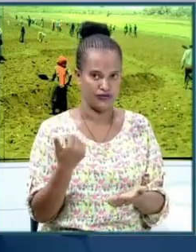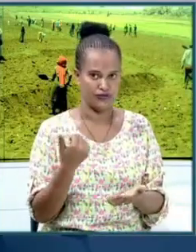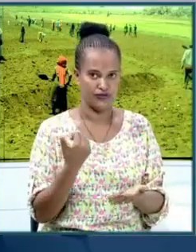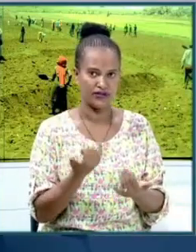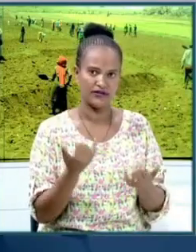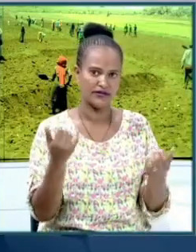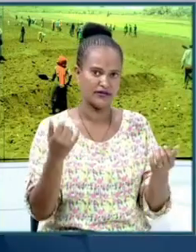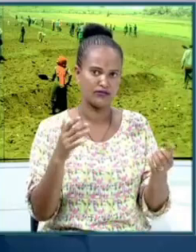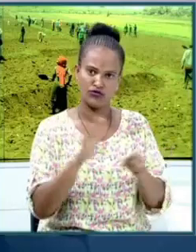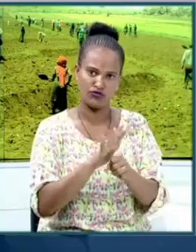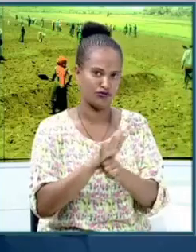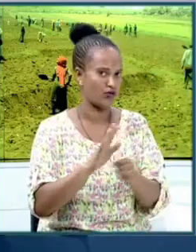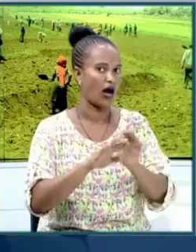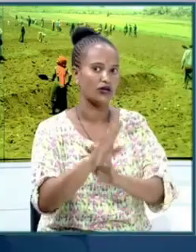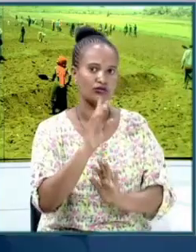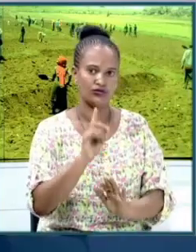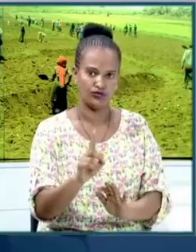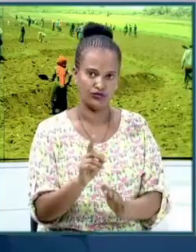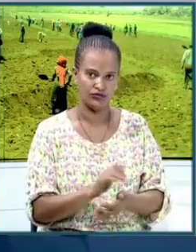ملو ملو أتي